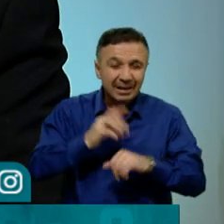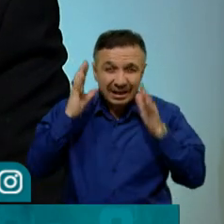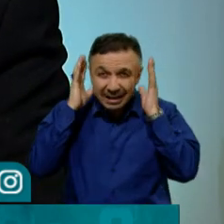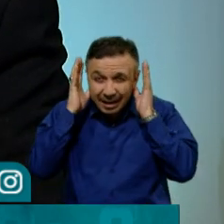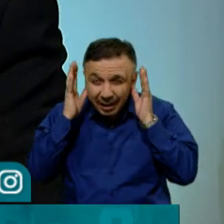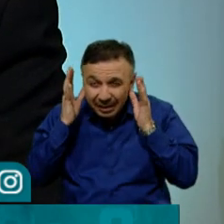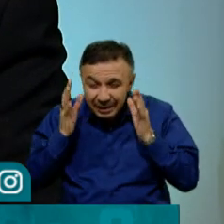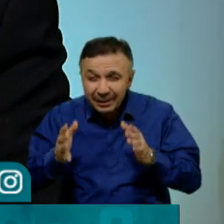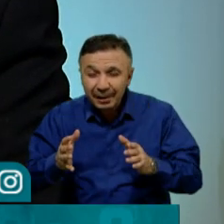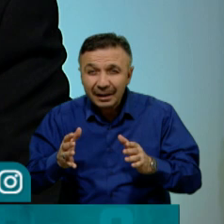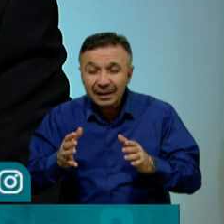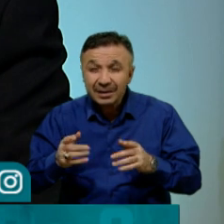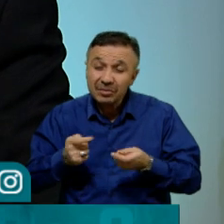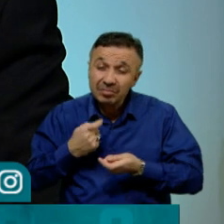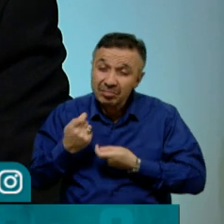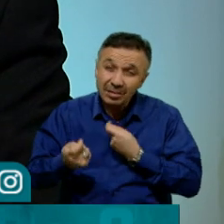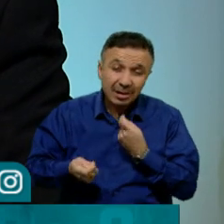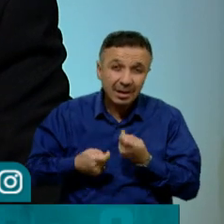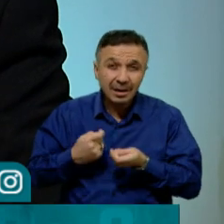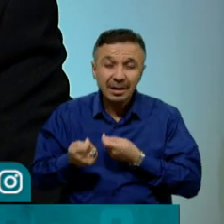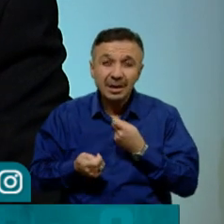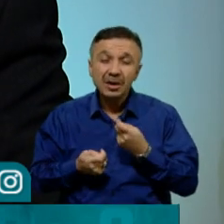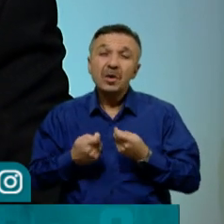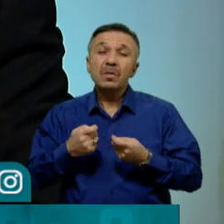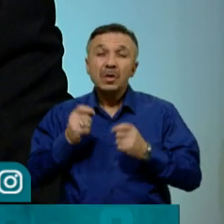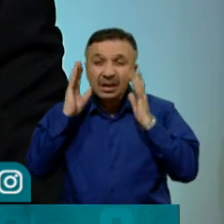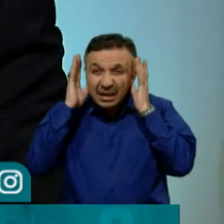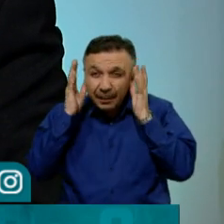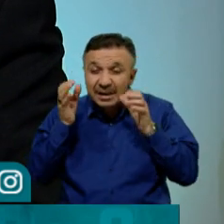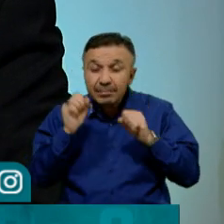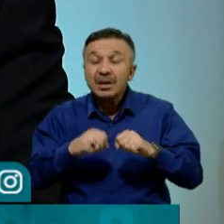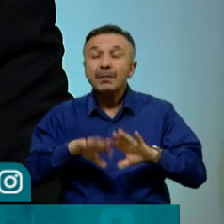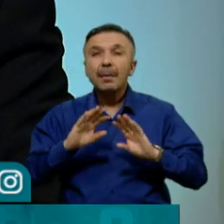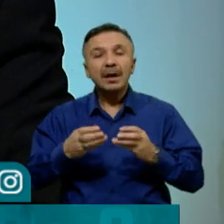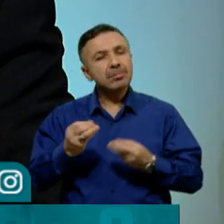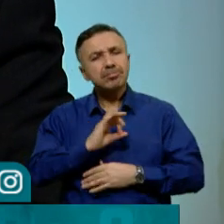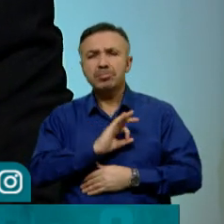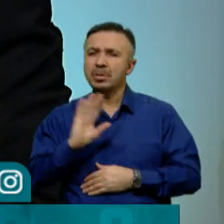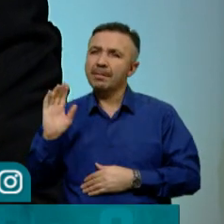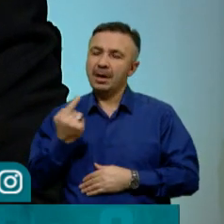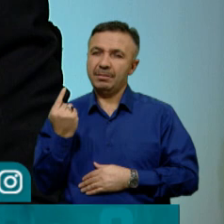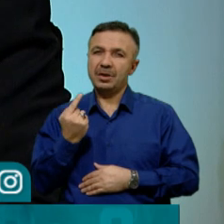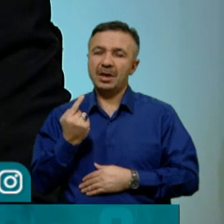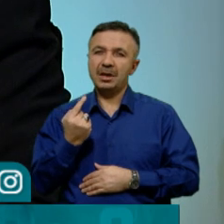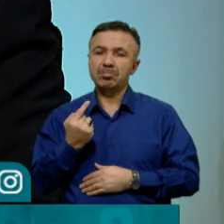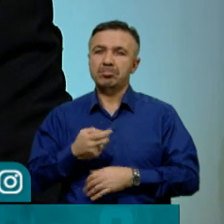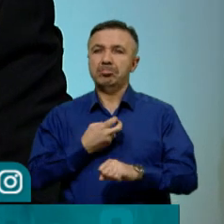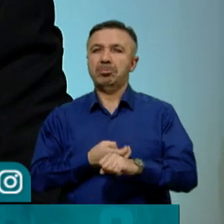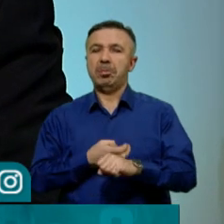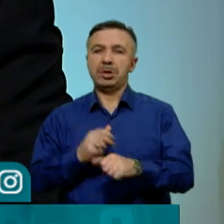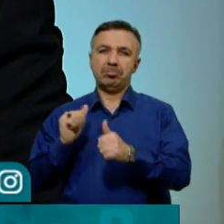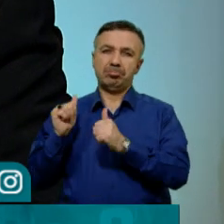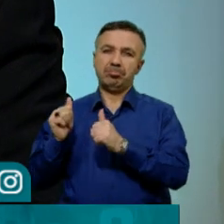namaz kılma noktasındaki gayretleri bunu bırakmamaları ne kadar güzel bir şey bu övünülecek bir şey